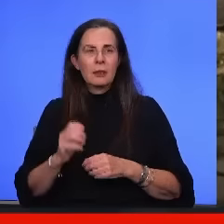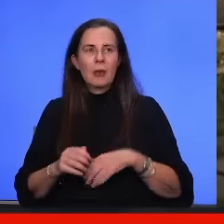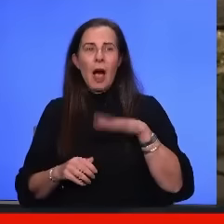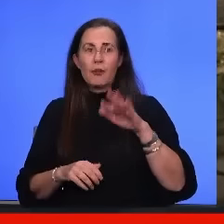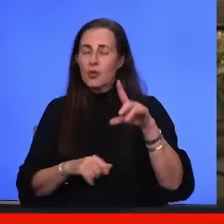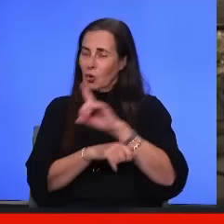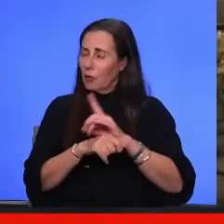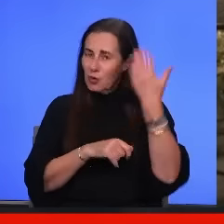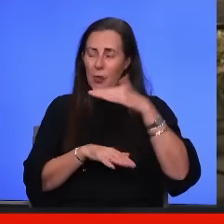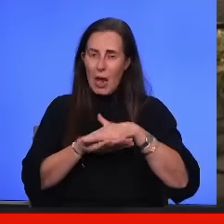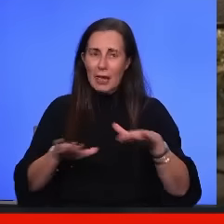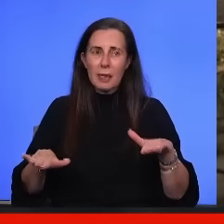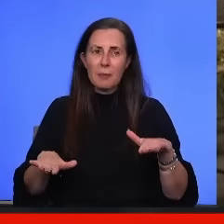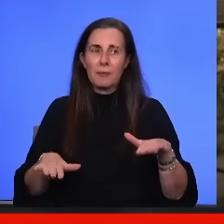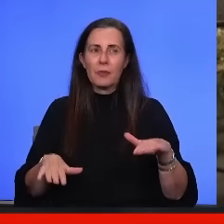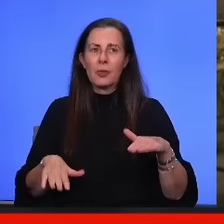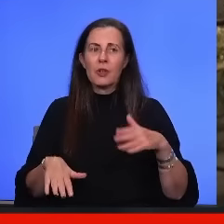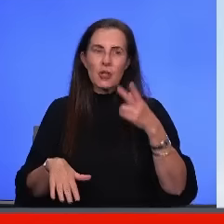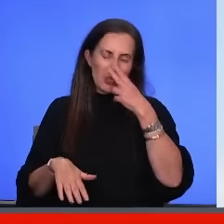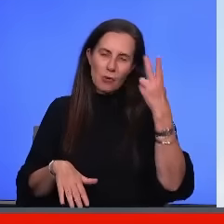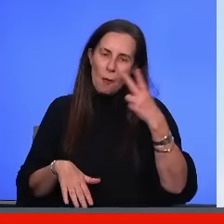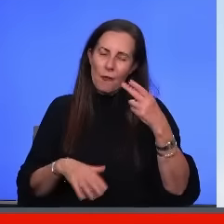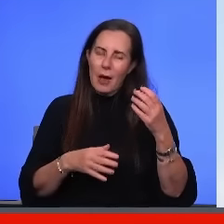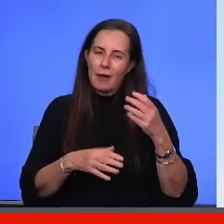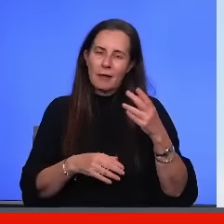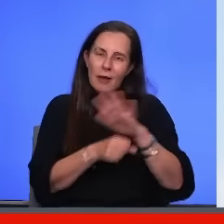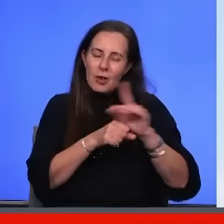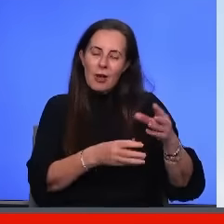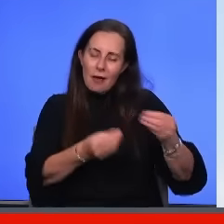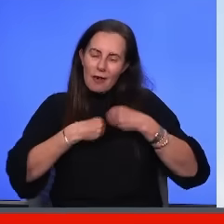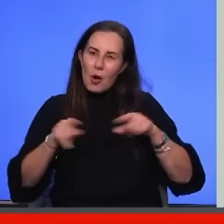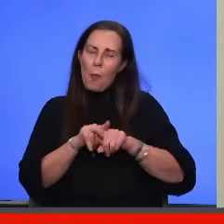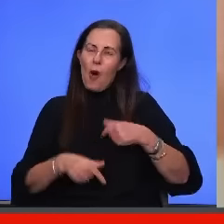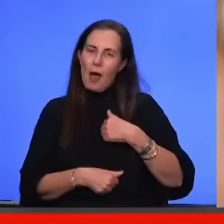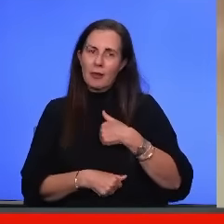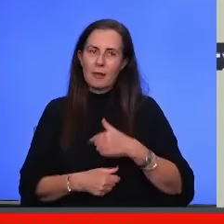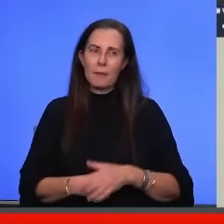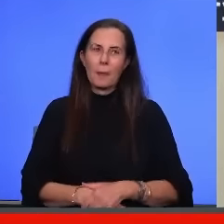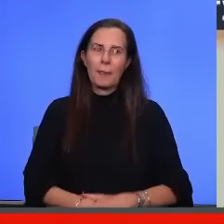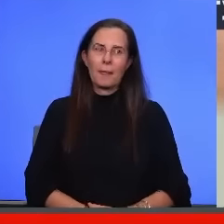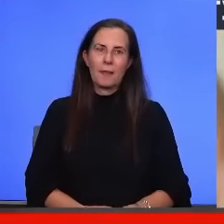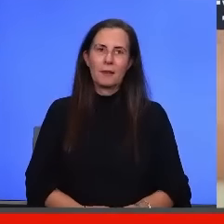תקופות מסוימות בילדות שלהם, שיותר ניסינו למשוך אותם כמובן לדרך שאנחנו רצינו.